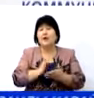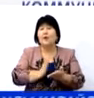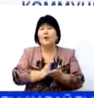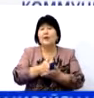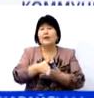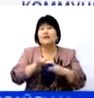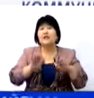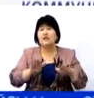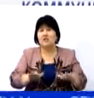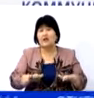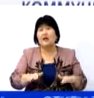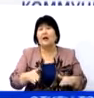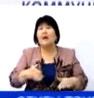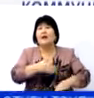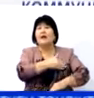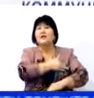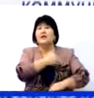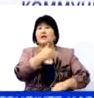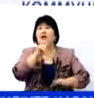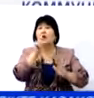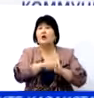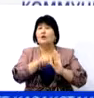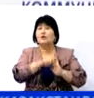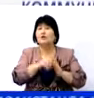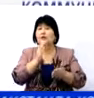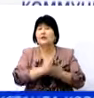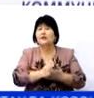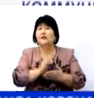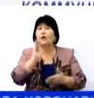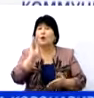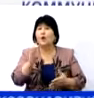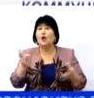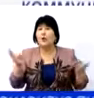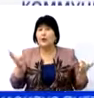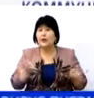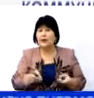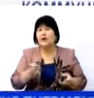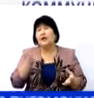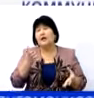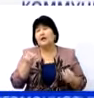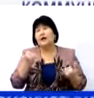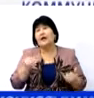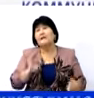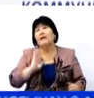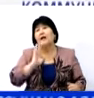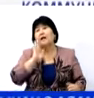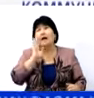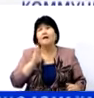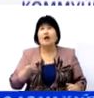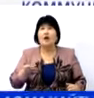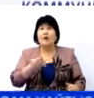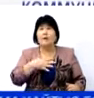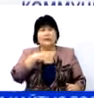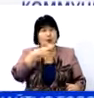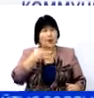жерге дене қызуын тексеретін құралға қойылу керек. Және де ол қазіргі таңда біздің басым